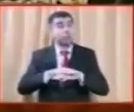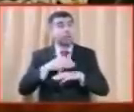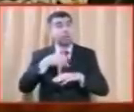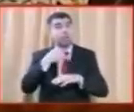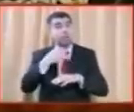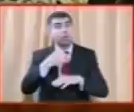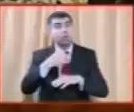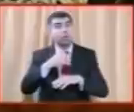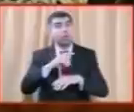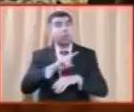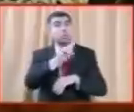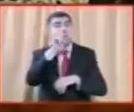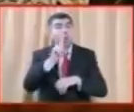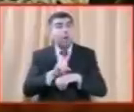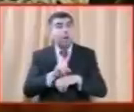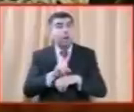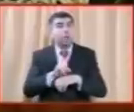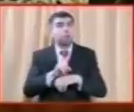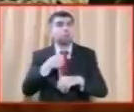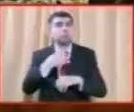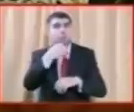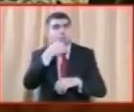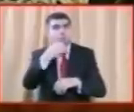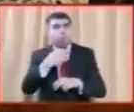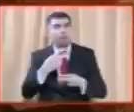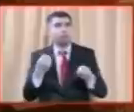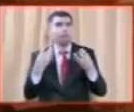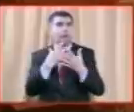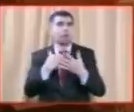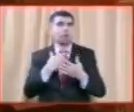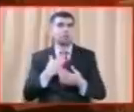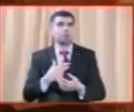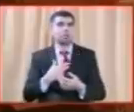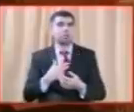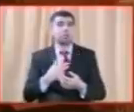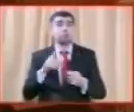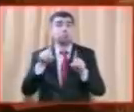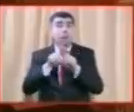ما بقاش الوقت، انا توضع لي واحد السؤال واضح، هي المواد